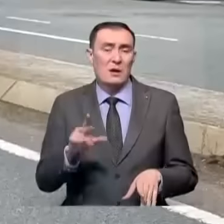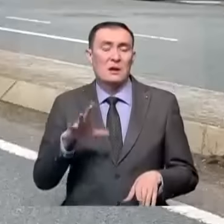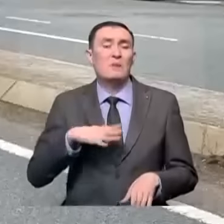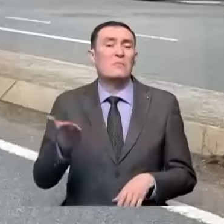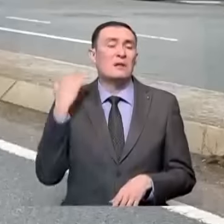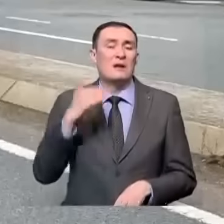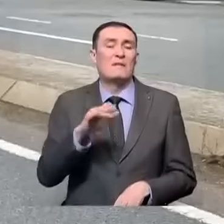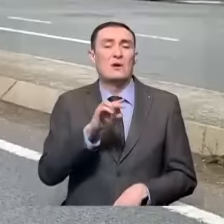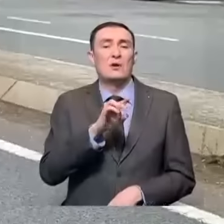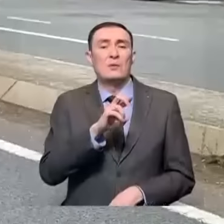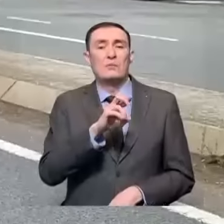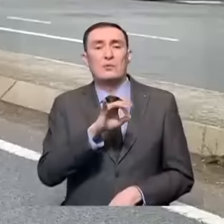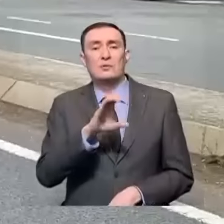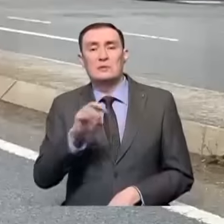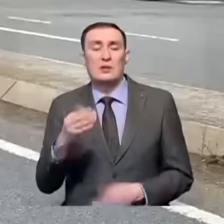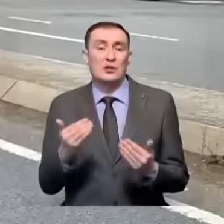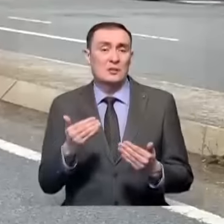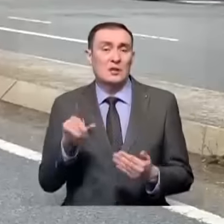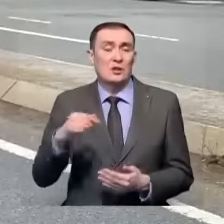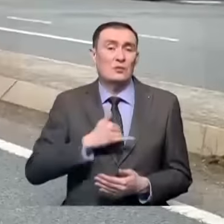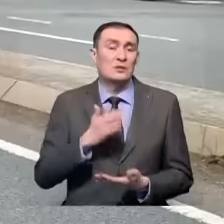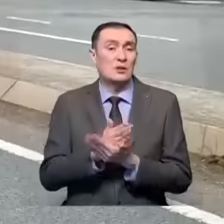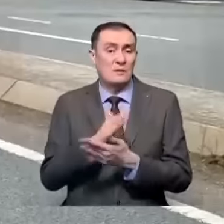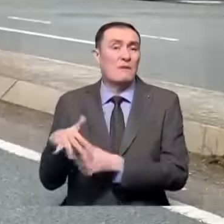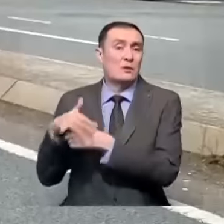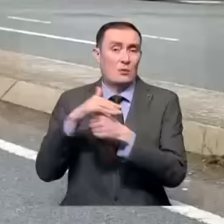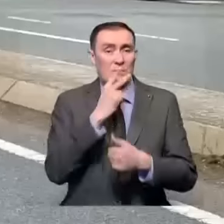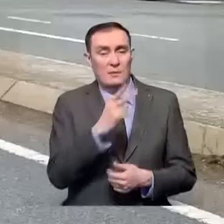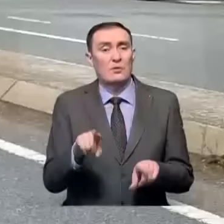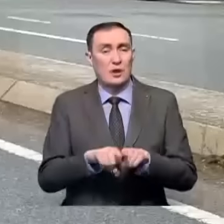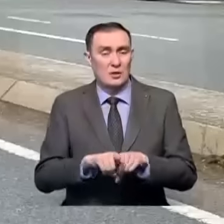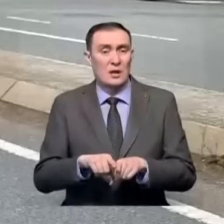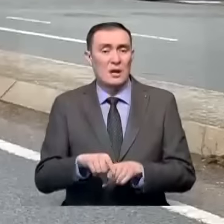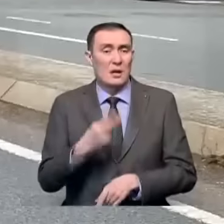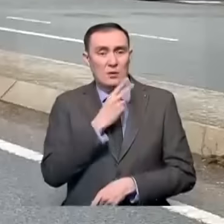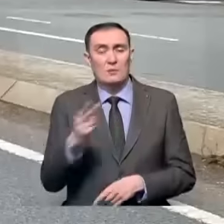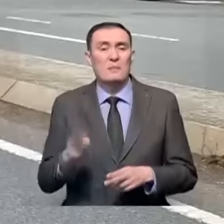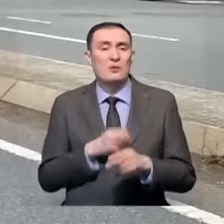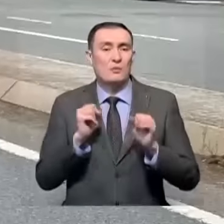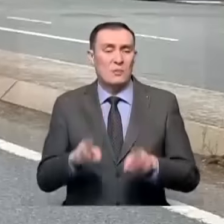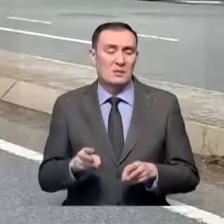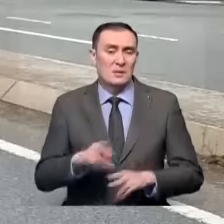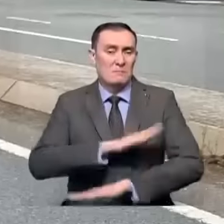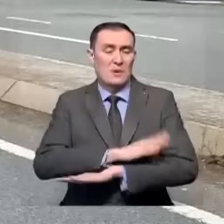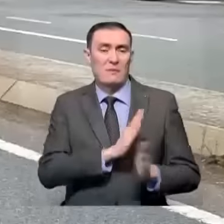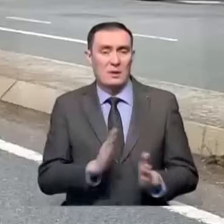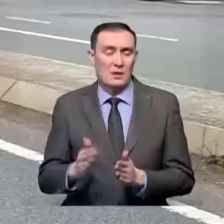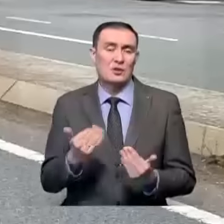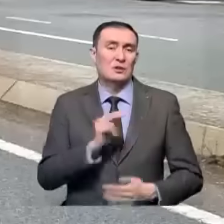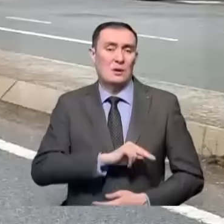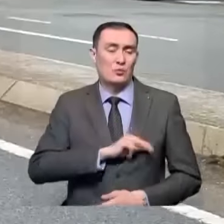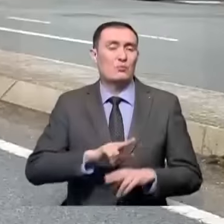Брюсселе. В небе над нами даже летают вертолеты, видимо, также для обеспечения безопасности и правопорядка. Здесь